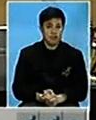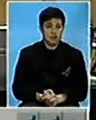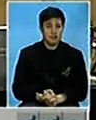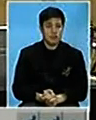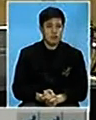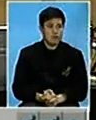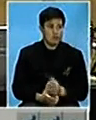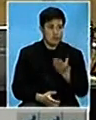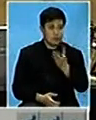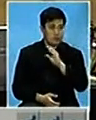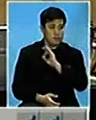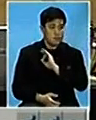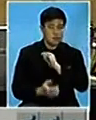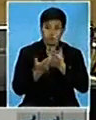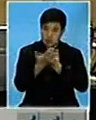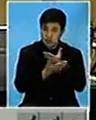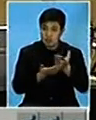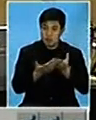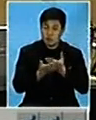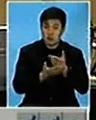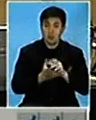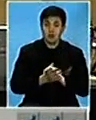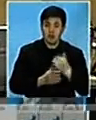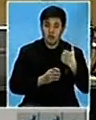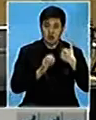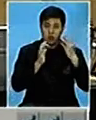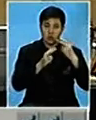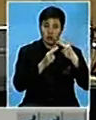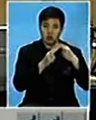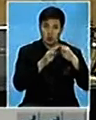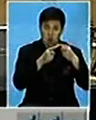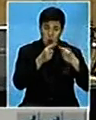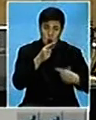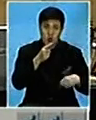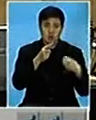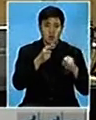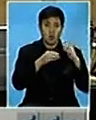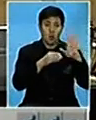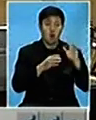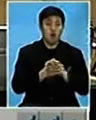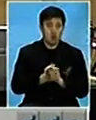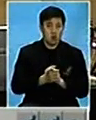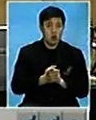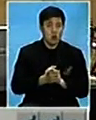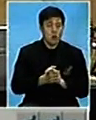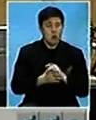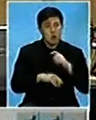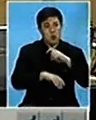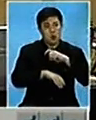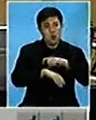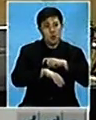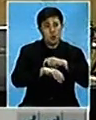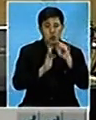ท่านสมาชิกครับผมหารือนะครับว่ามีผู้ลงชื่อในขณะนี้10กว่าท่านนะครับถ้าใช้เวลาท่านละ